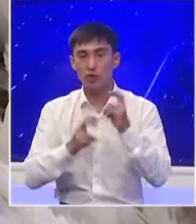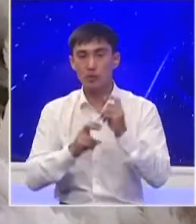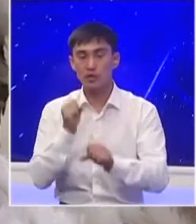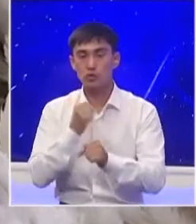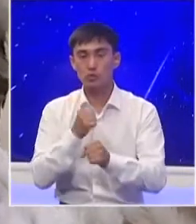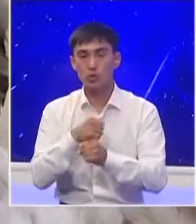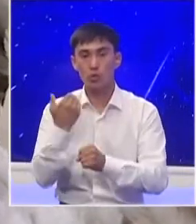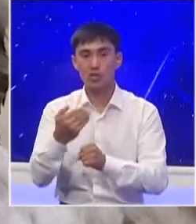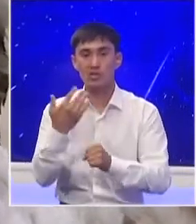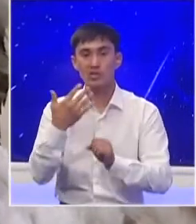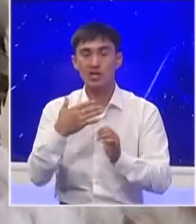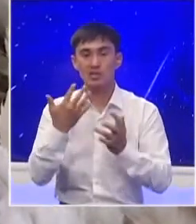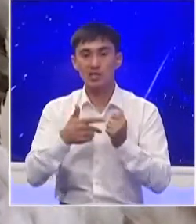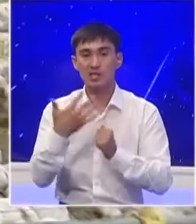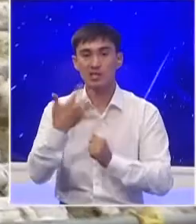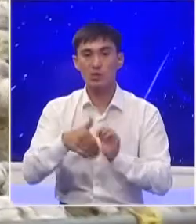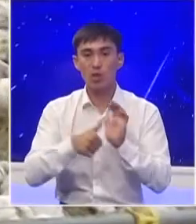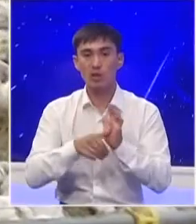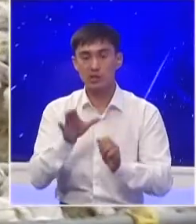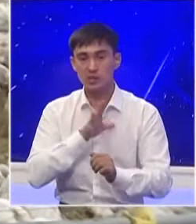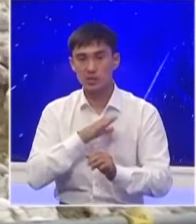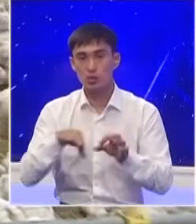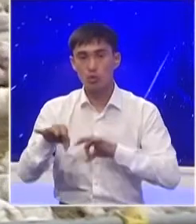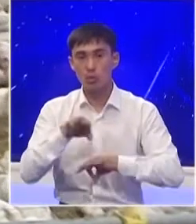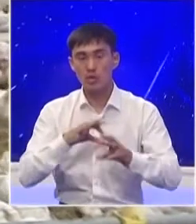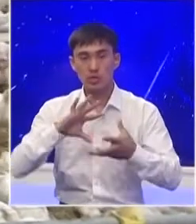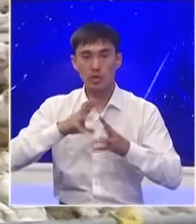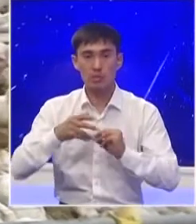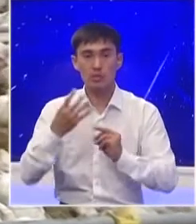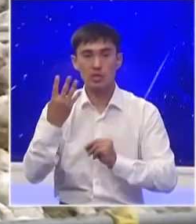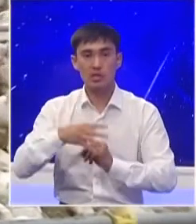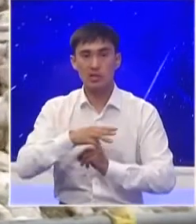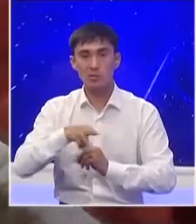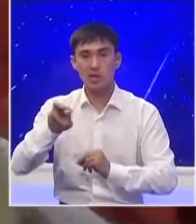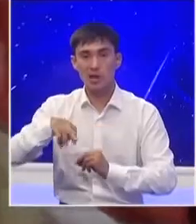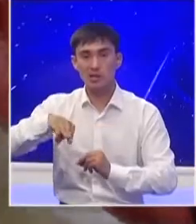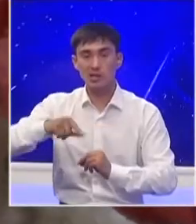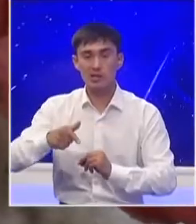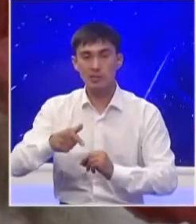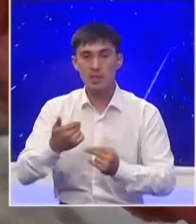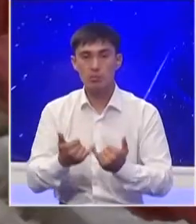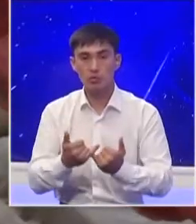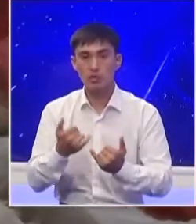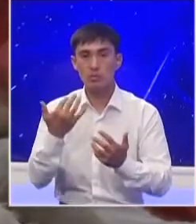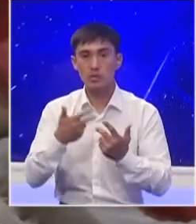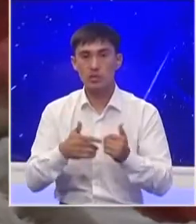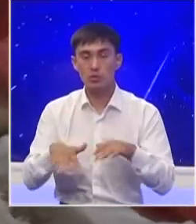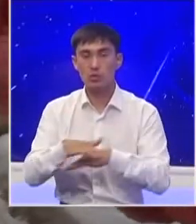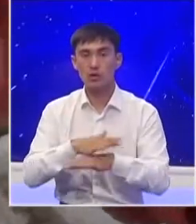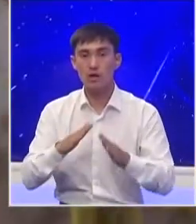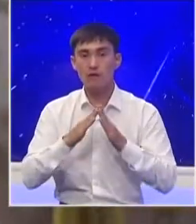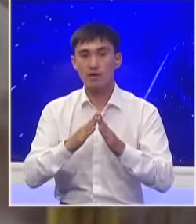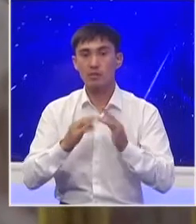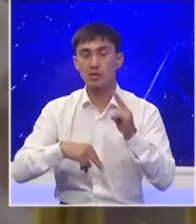қосылып, олардың саны 56-ға жеткен, жобалардың жалпы құны 40 миллиард теңге. Бүгінде бірнеше өңірде